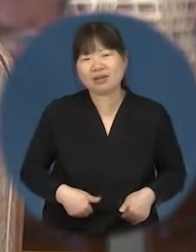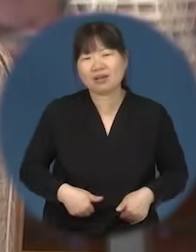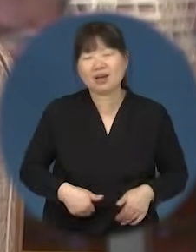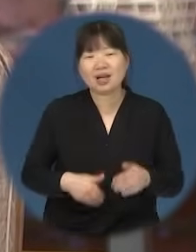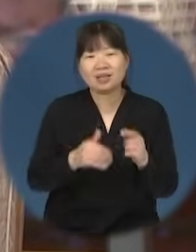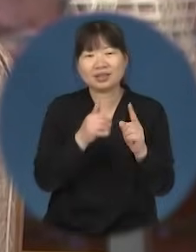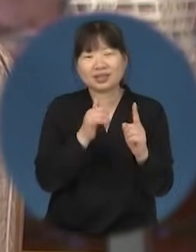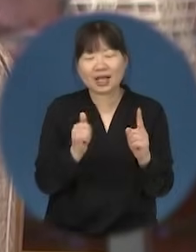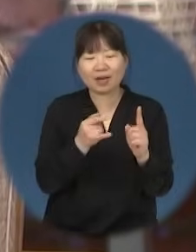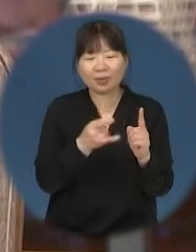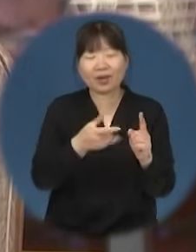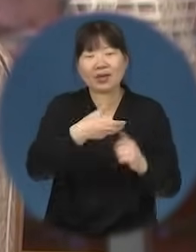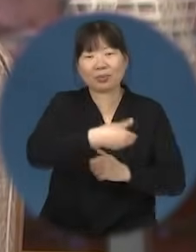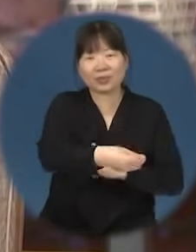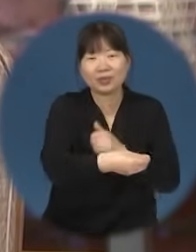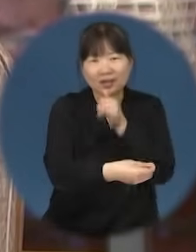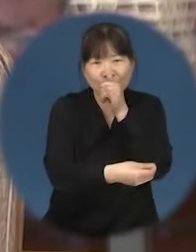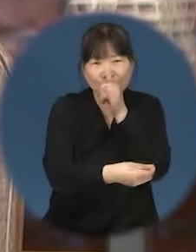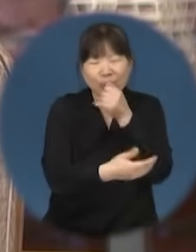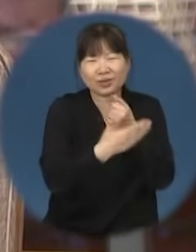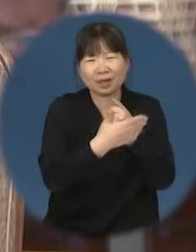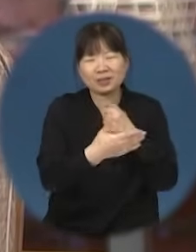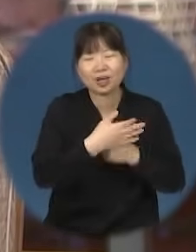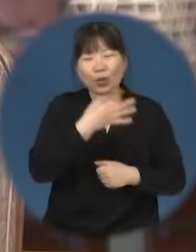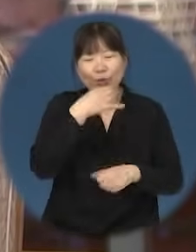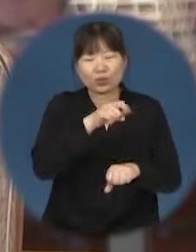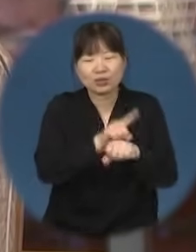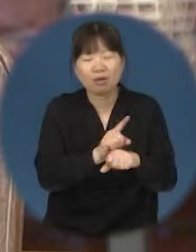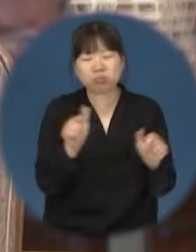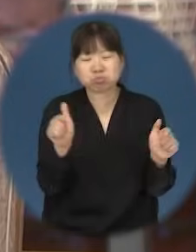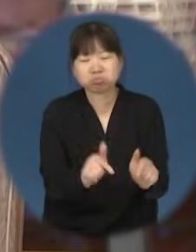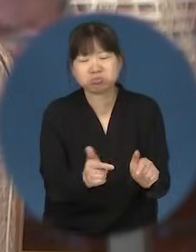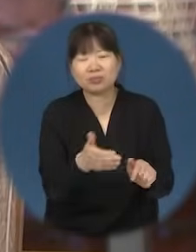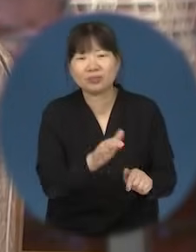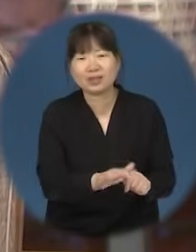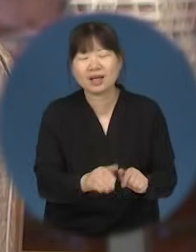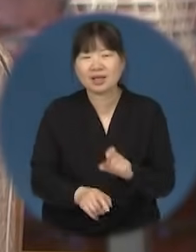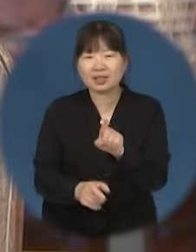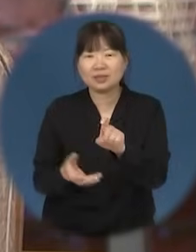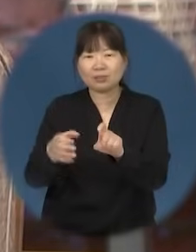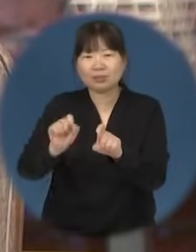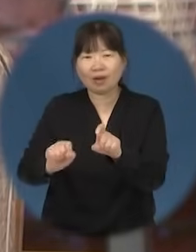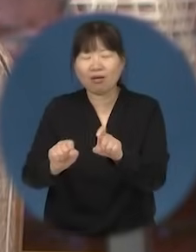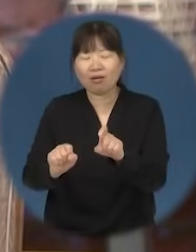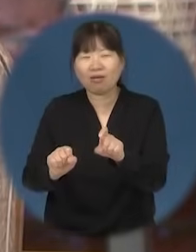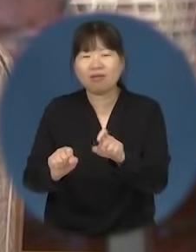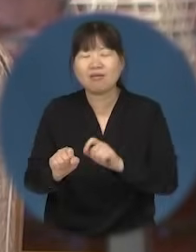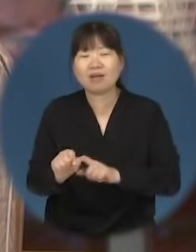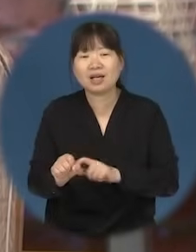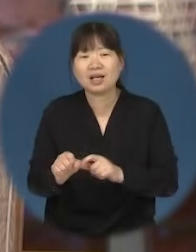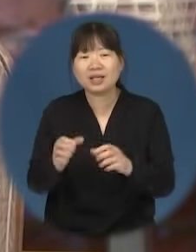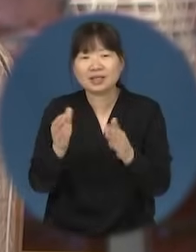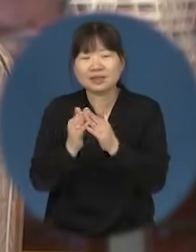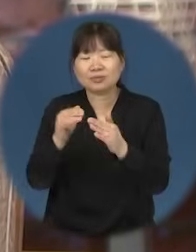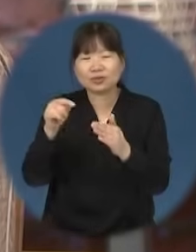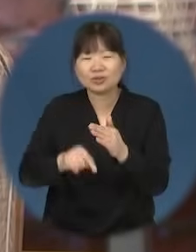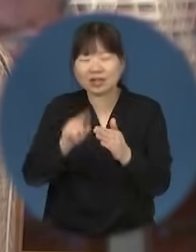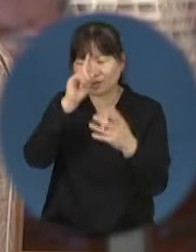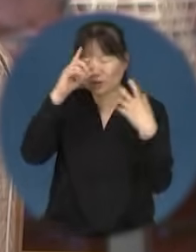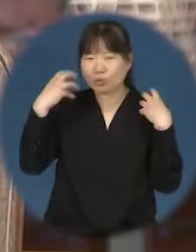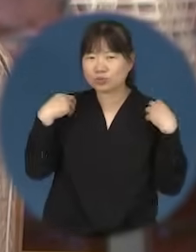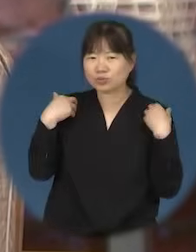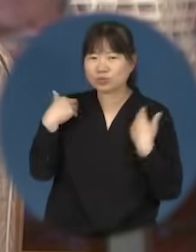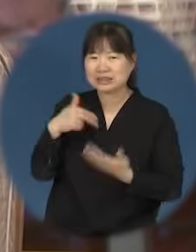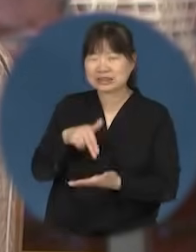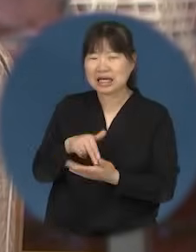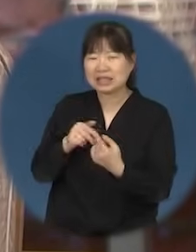주는 거잖아요. 예, 예. 그러니까 이제 효율이 굉장히 떨어지는데 예. 그 10억짜리 집 중에 정부는 지자체는